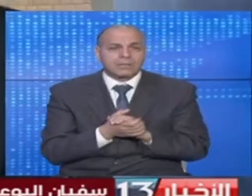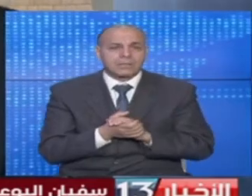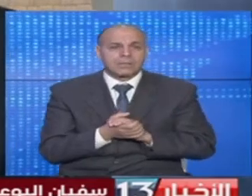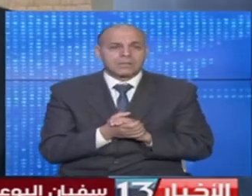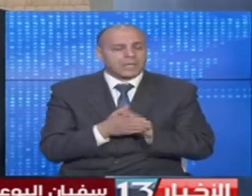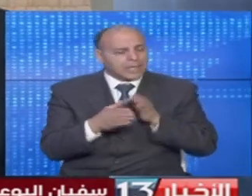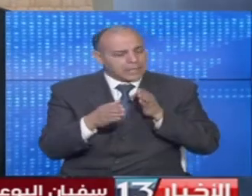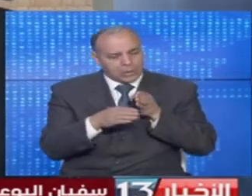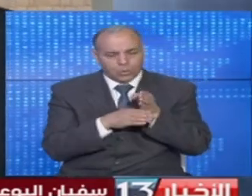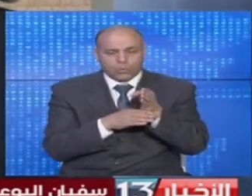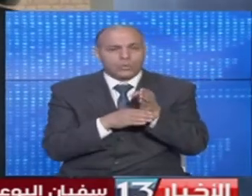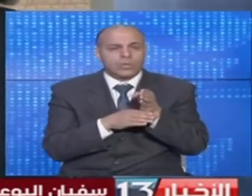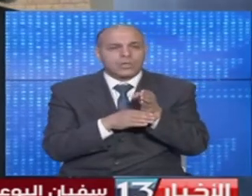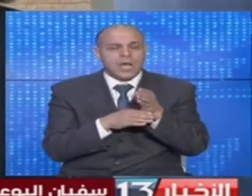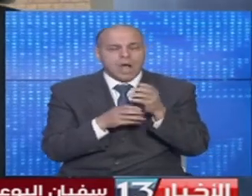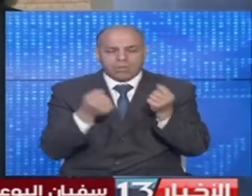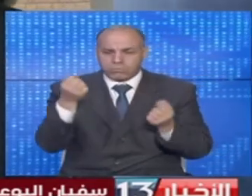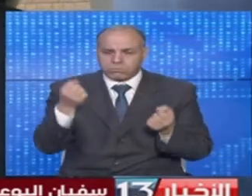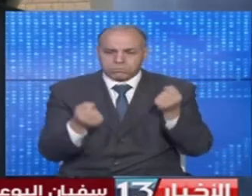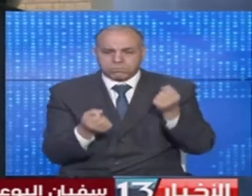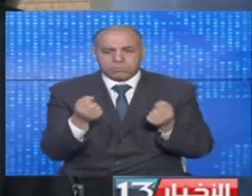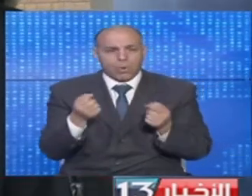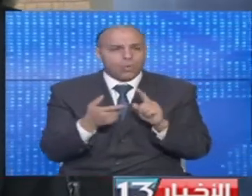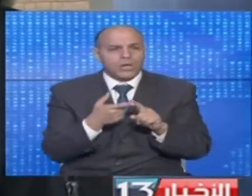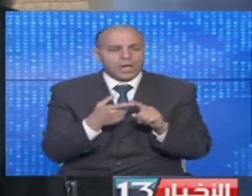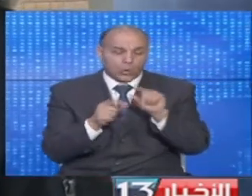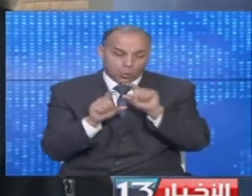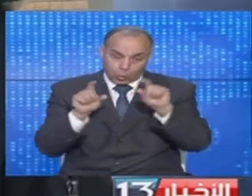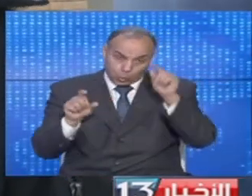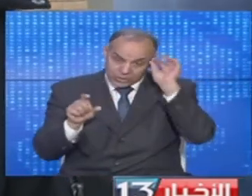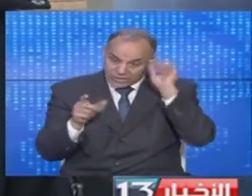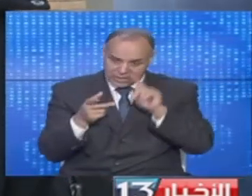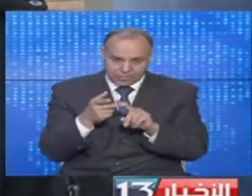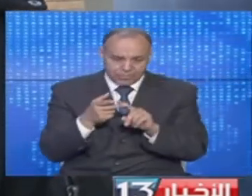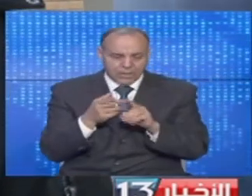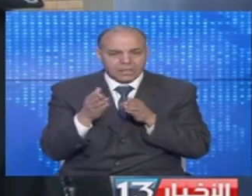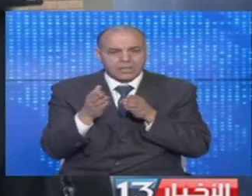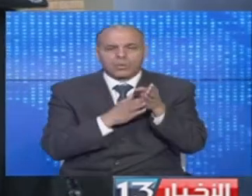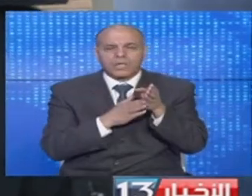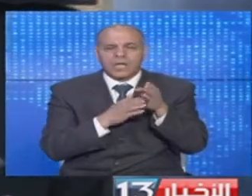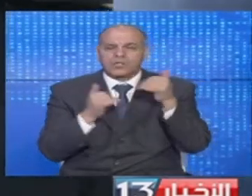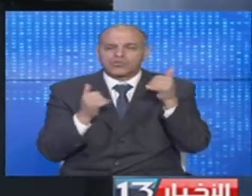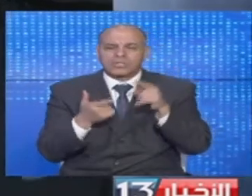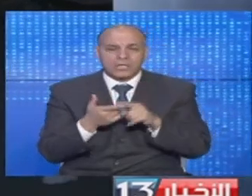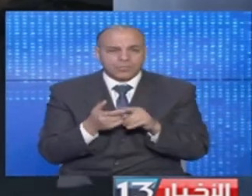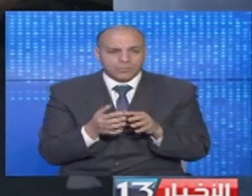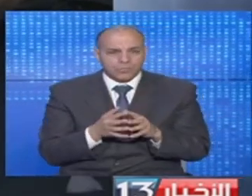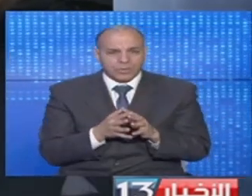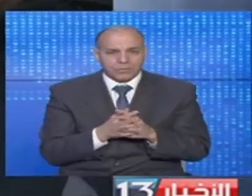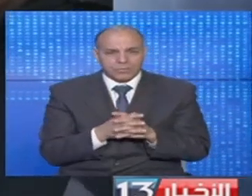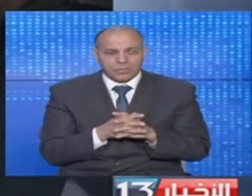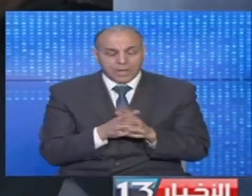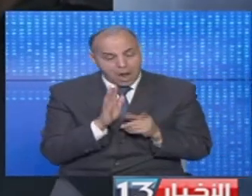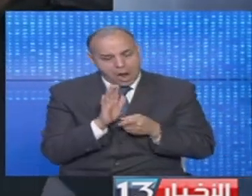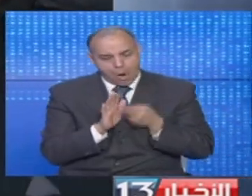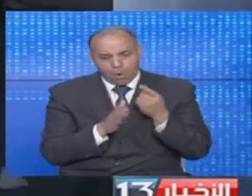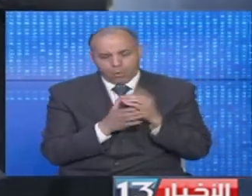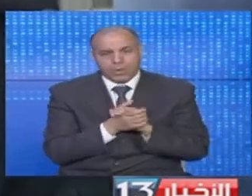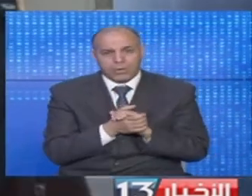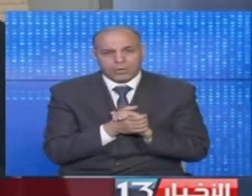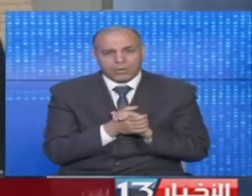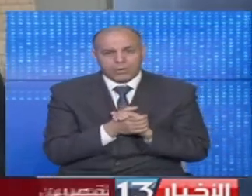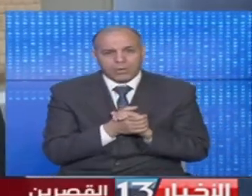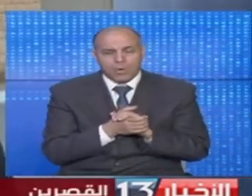يعني دخول الشاحنات ذات ترقيم تونسي نحو التراب الجزائري. يعني هي أول مرة منذ